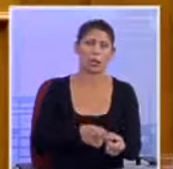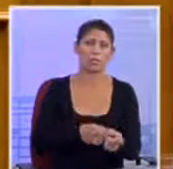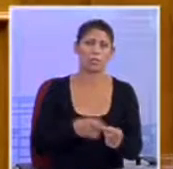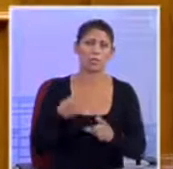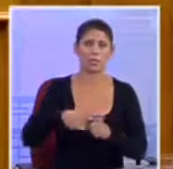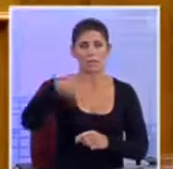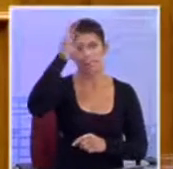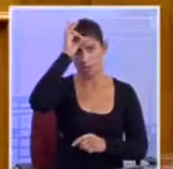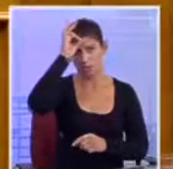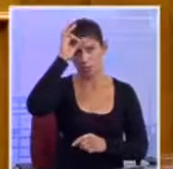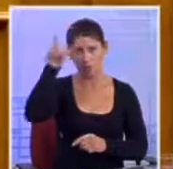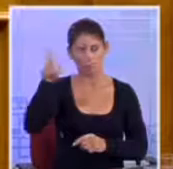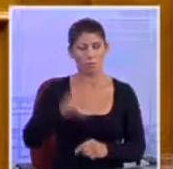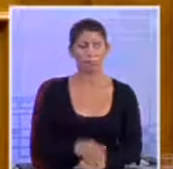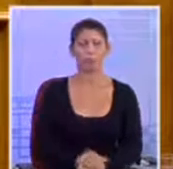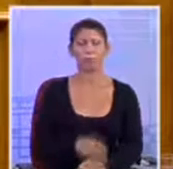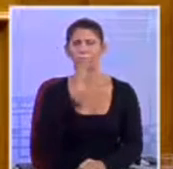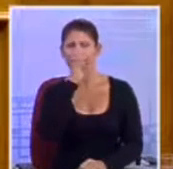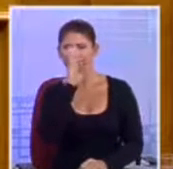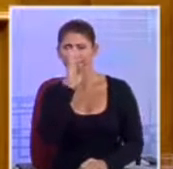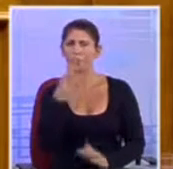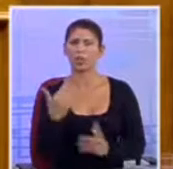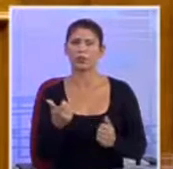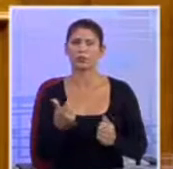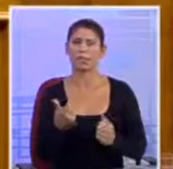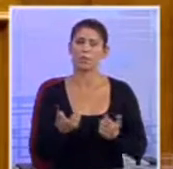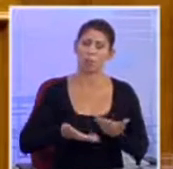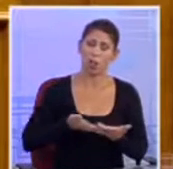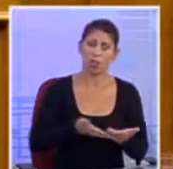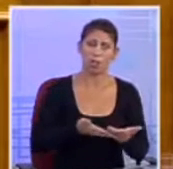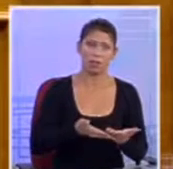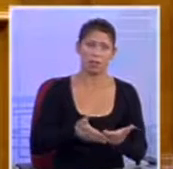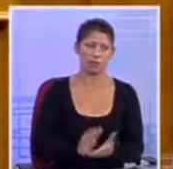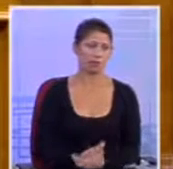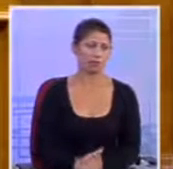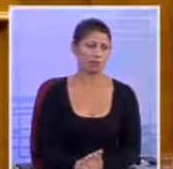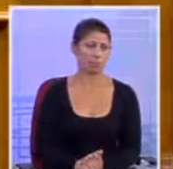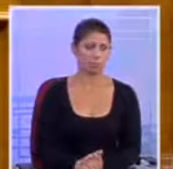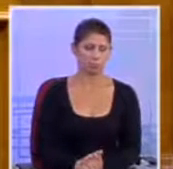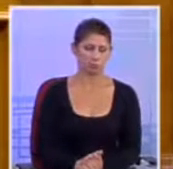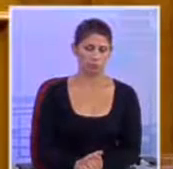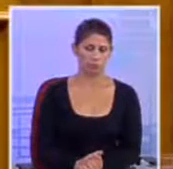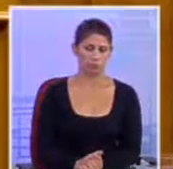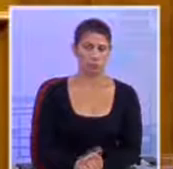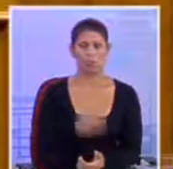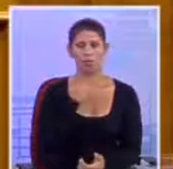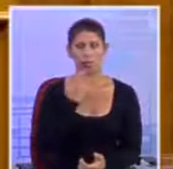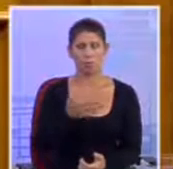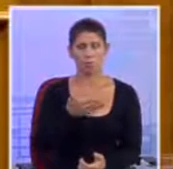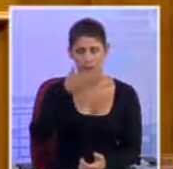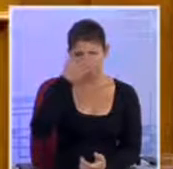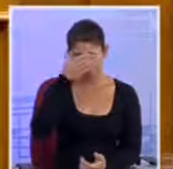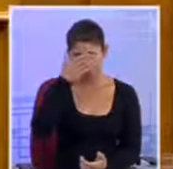ελληνικής αστυνομίας, προσποιούμενες ότι δίνουν χείρα βοηθείας. Δεν μπορούμε να κλείσουμε τα μάτια